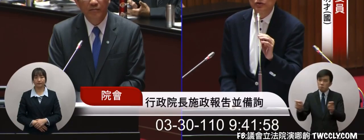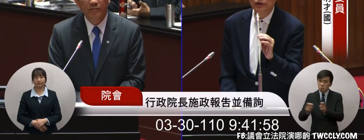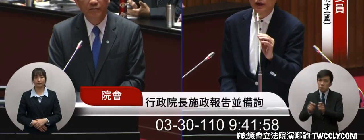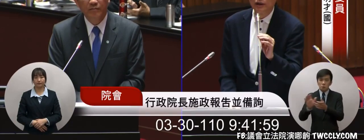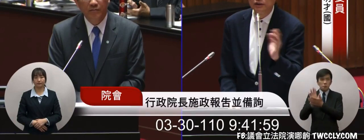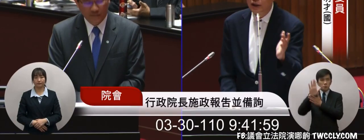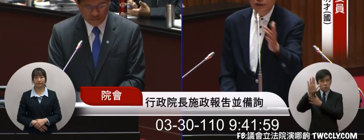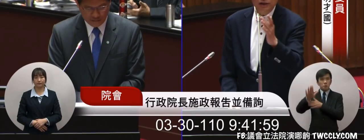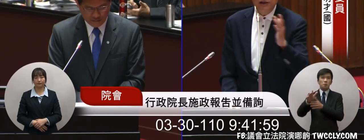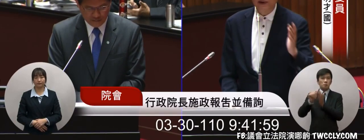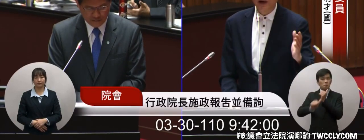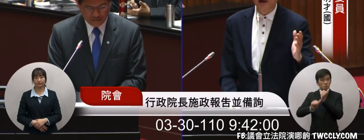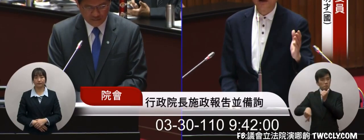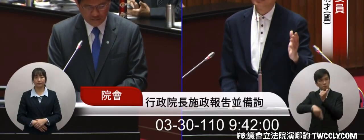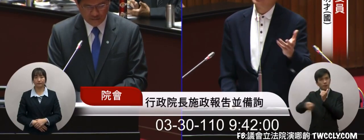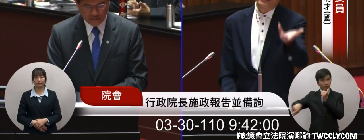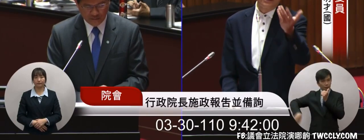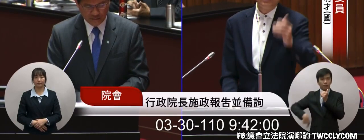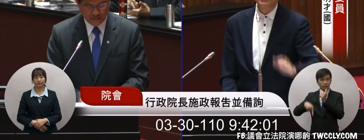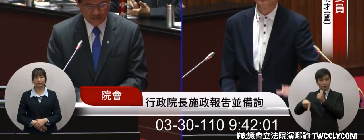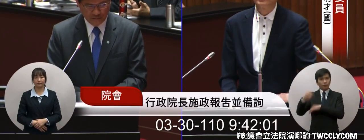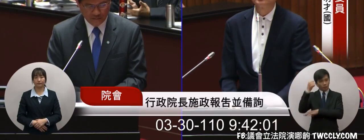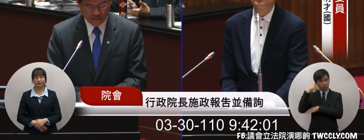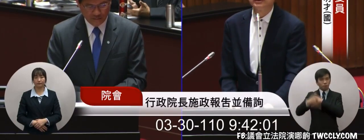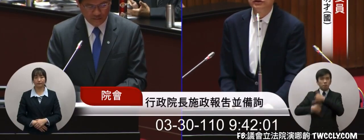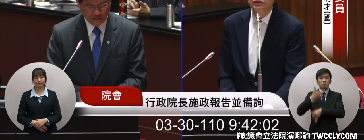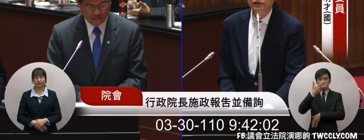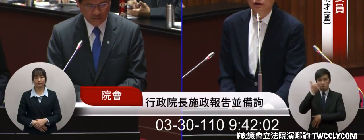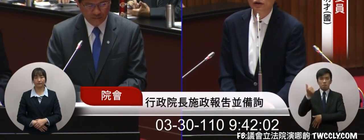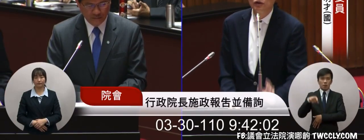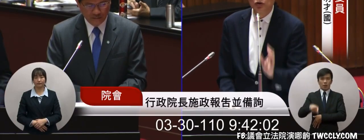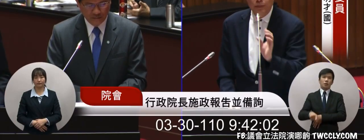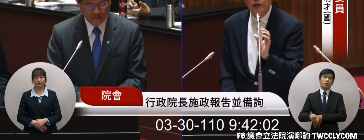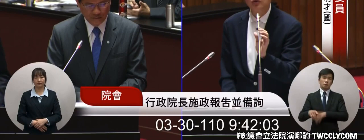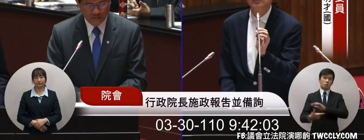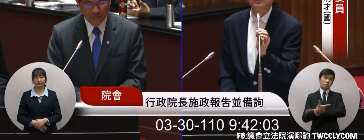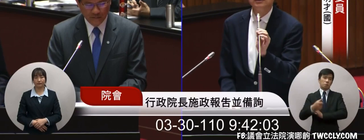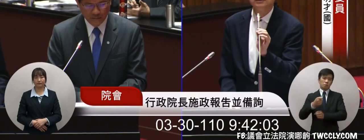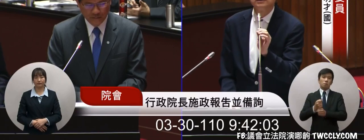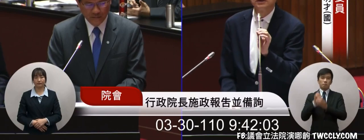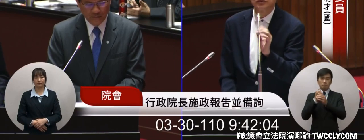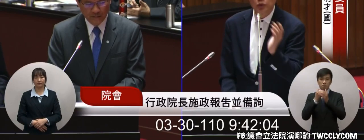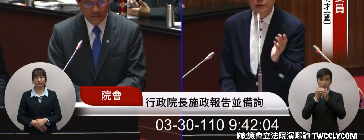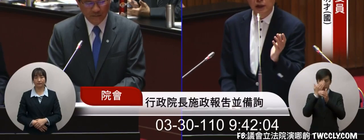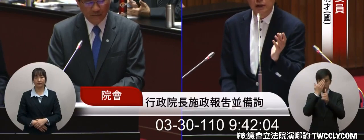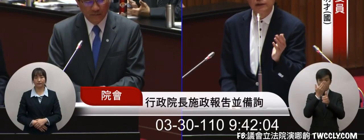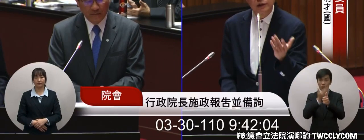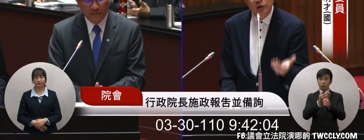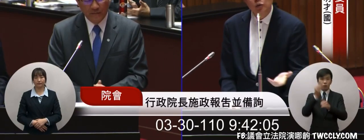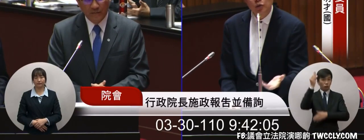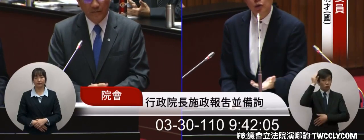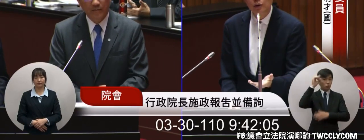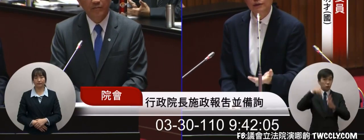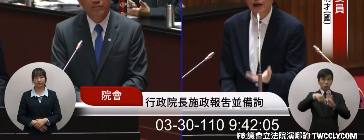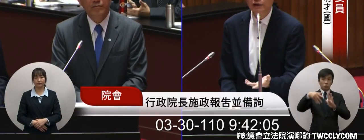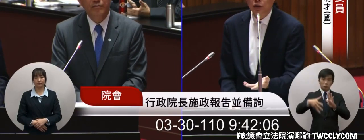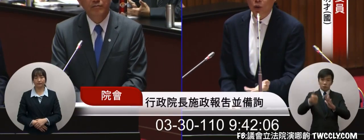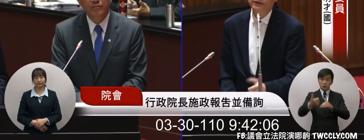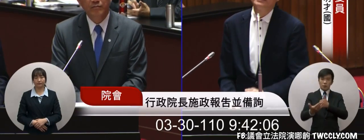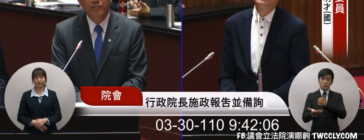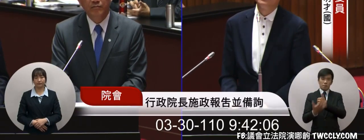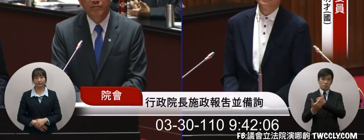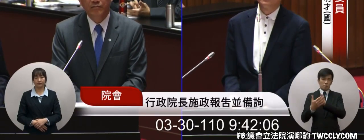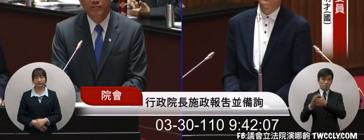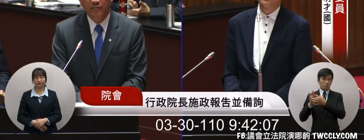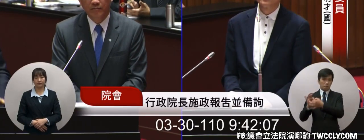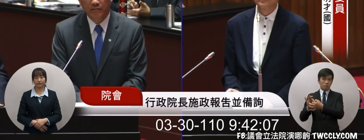子孫孫啊在這個地方啊遲早都要做的事情所以拜託這個書院長也可以多多大力的關